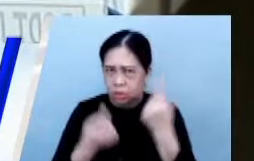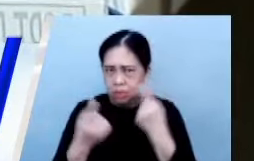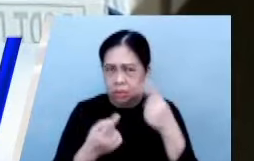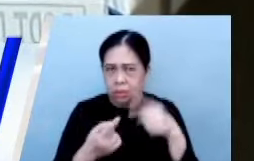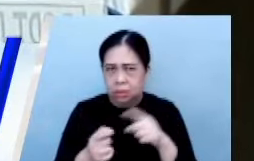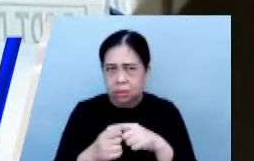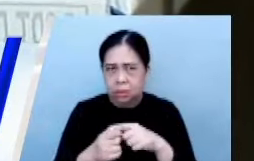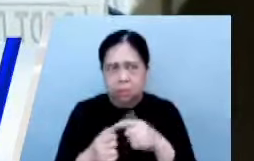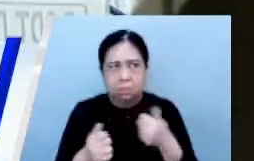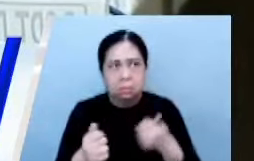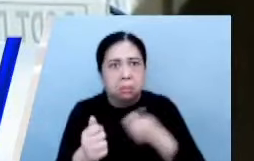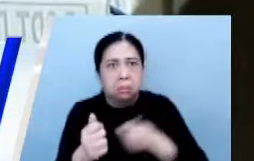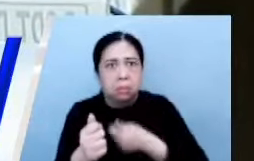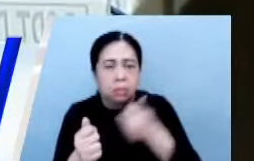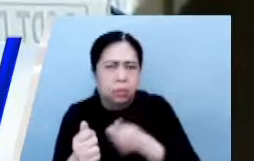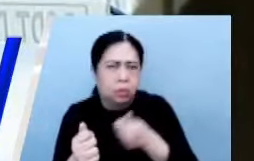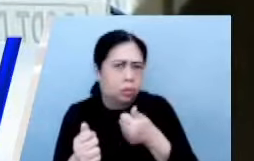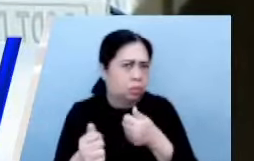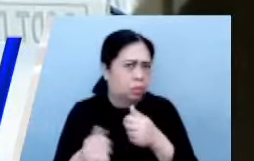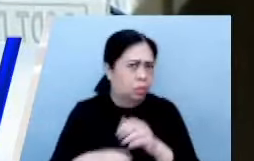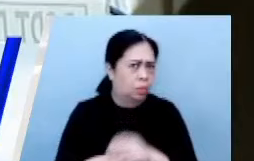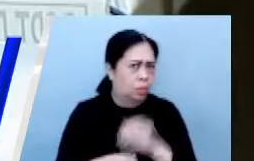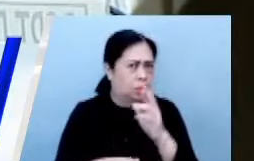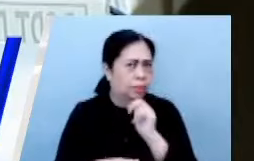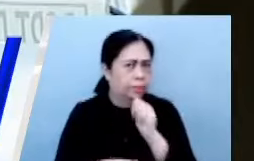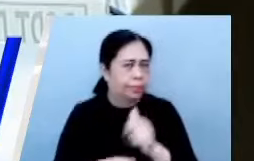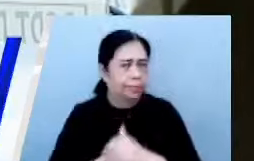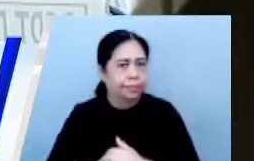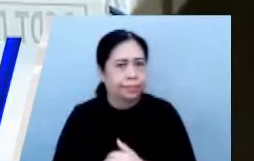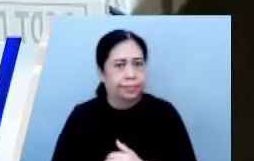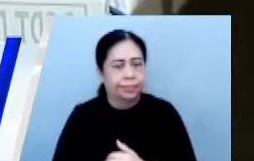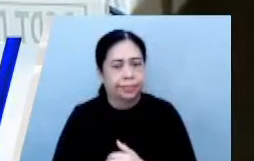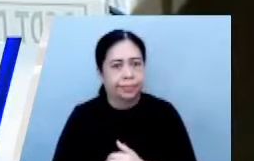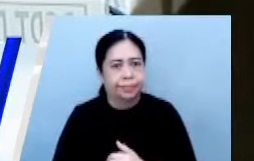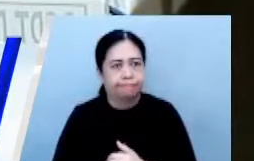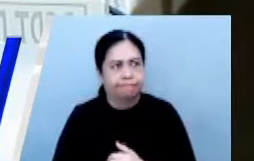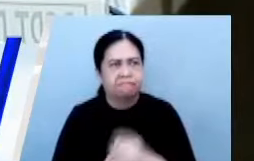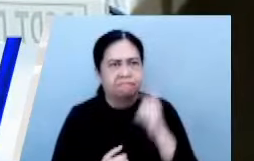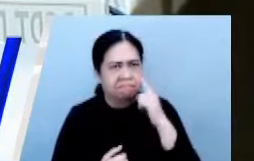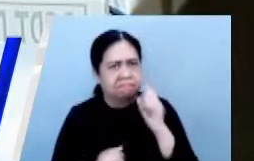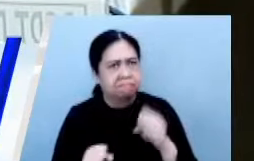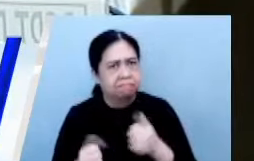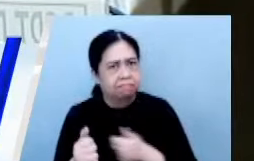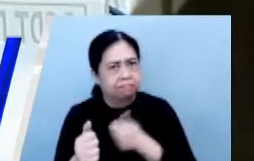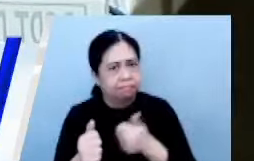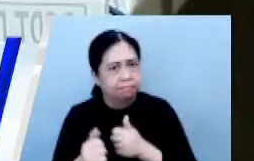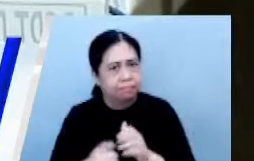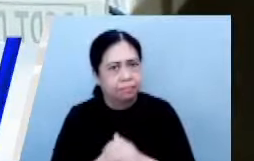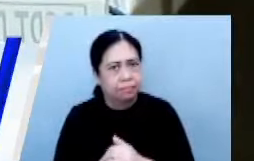pursuit operation o hindi? Makukonsider, sir? No.